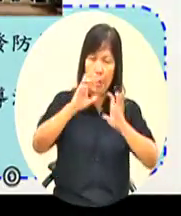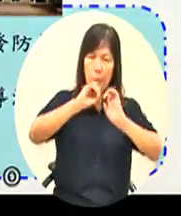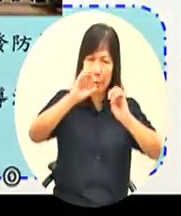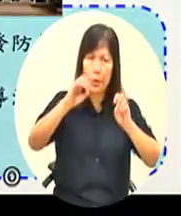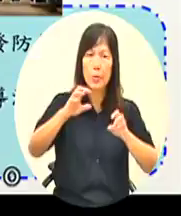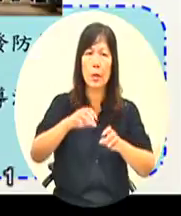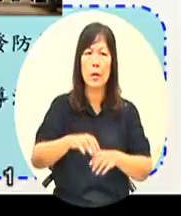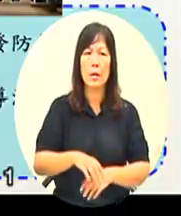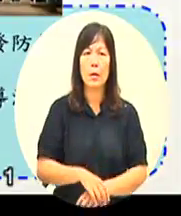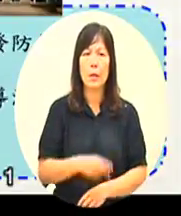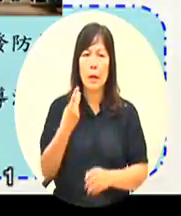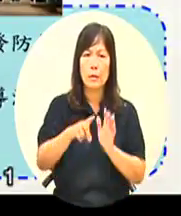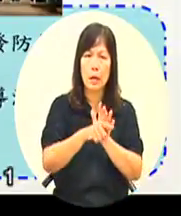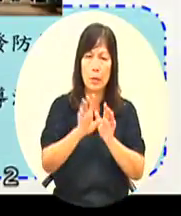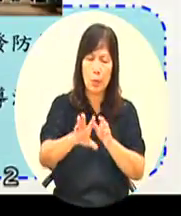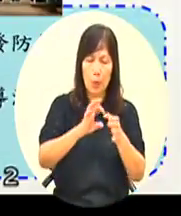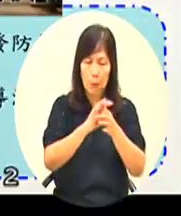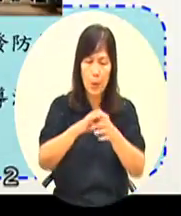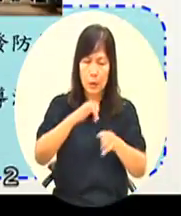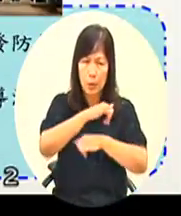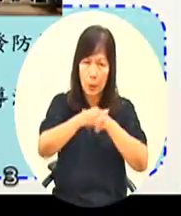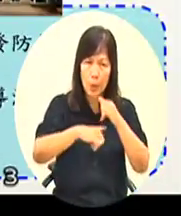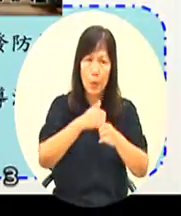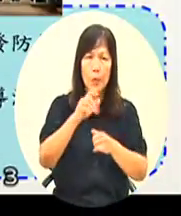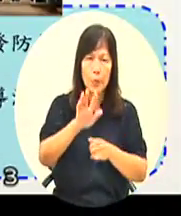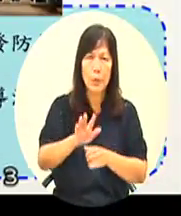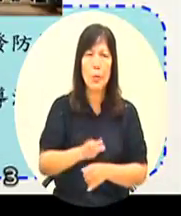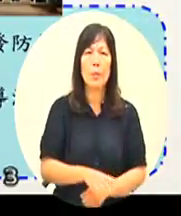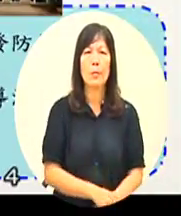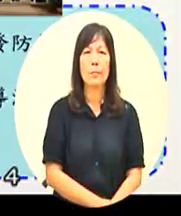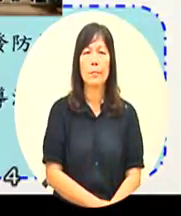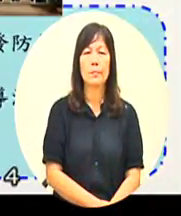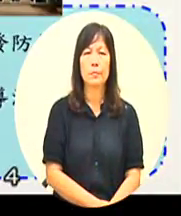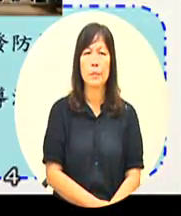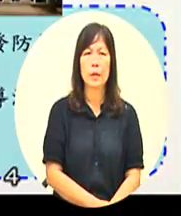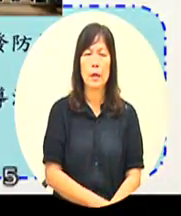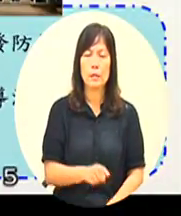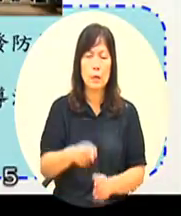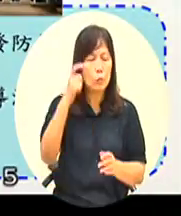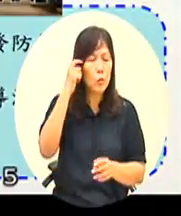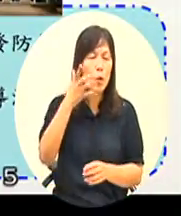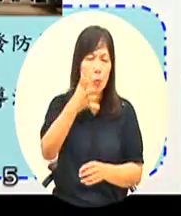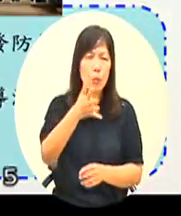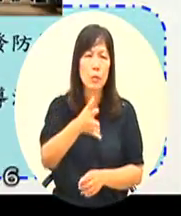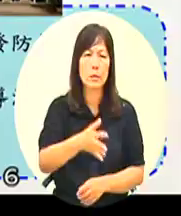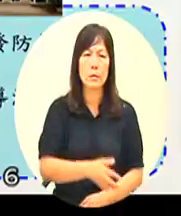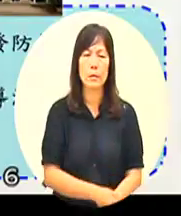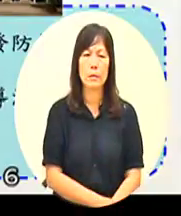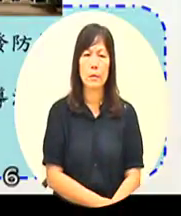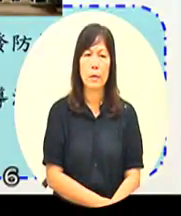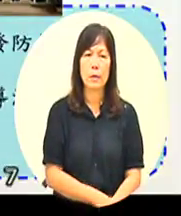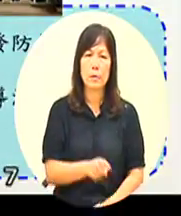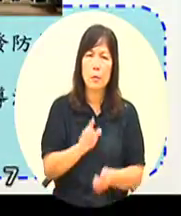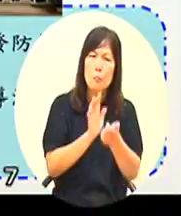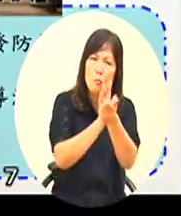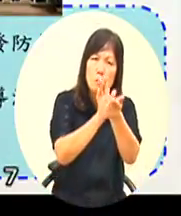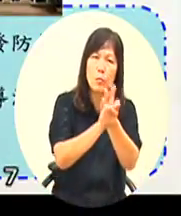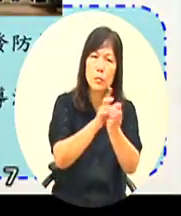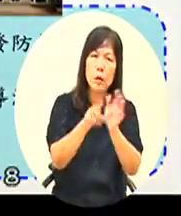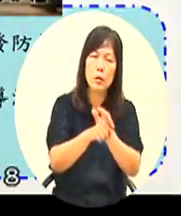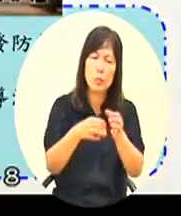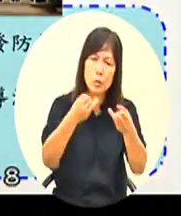导活动，第三个就是办理防灾的相关活动。我在这边请问一下局长，就是你推动的效